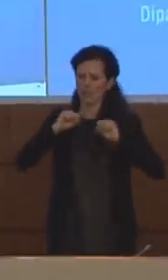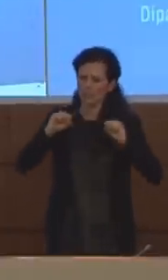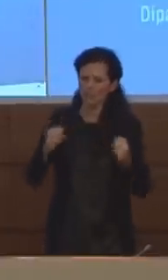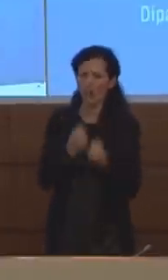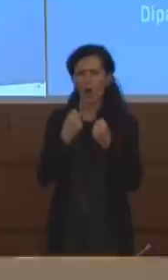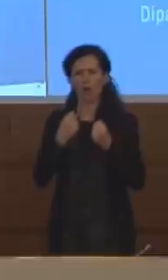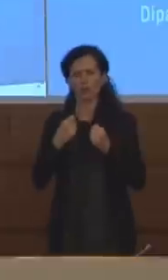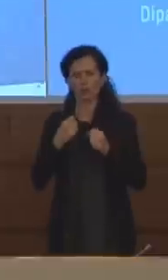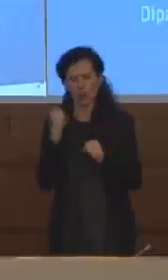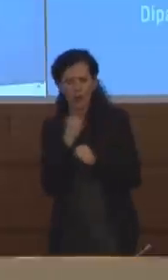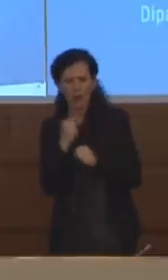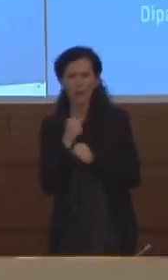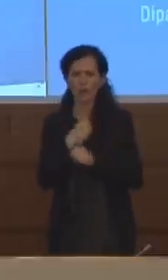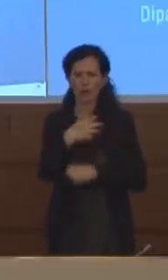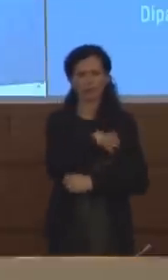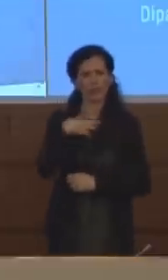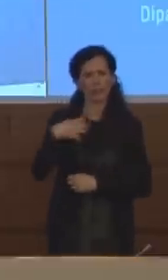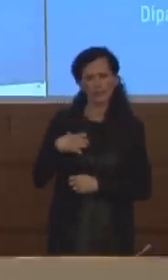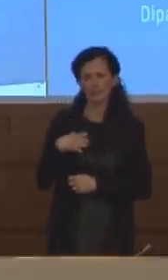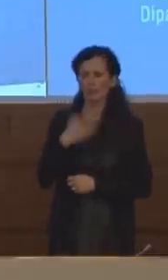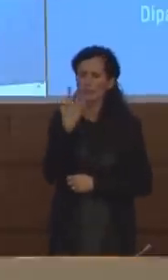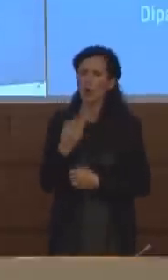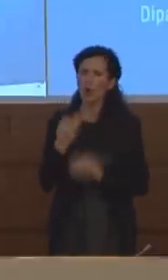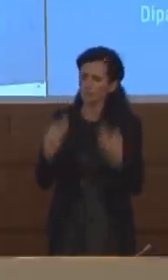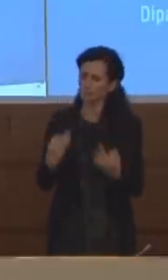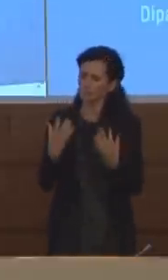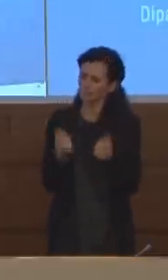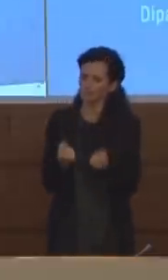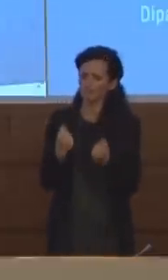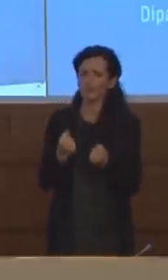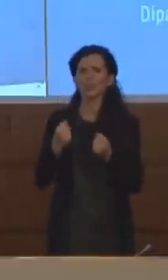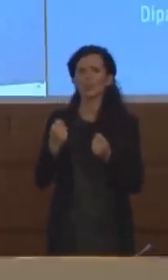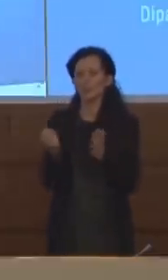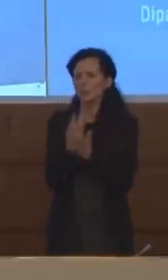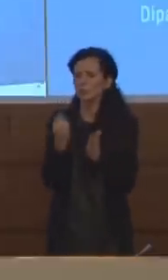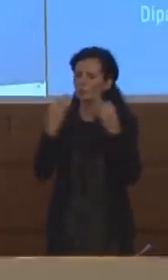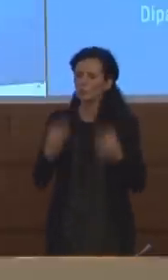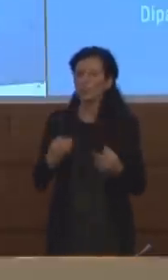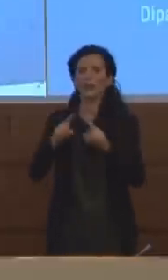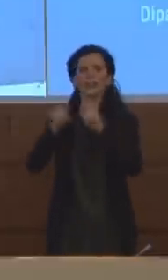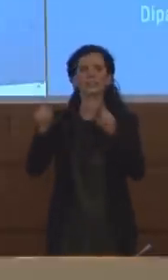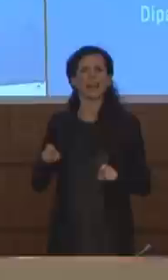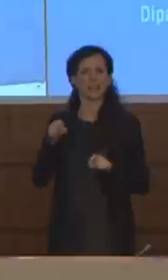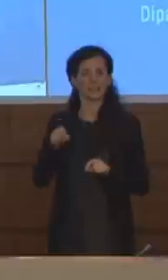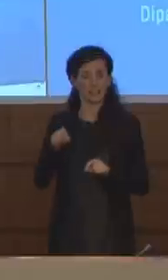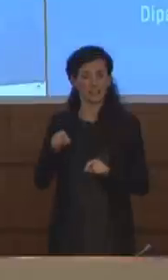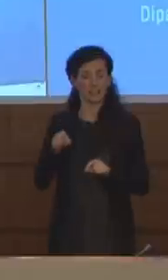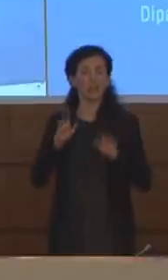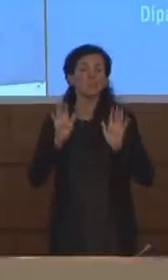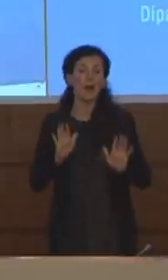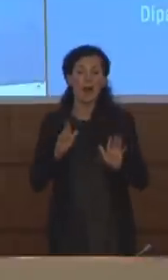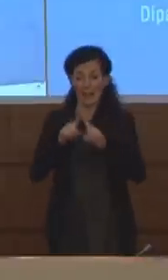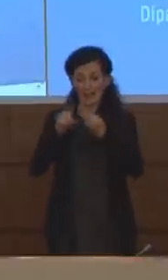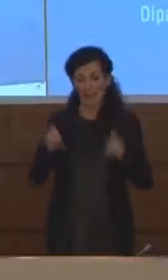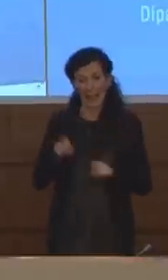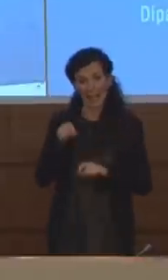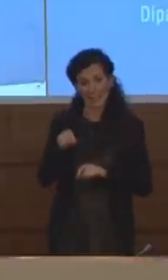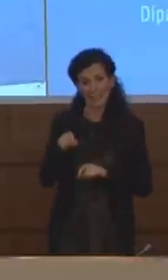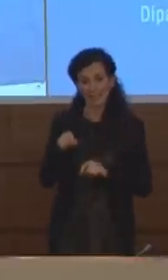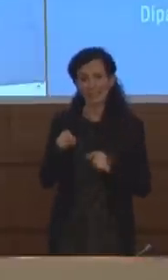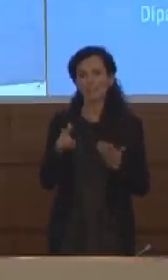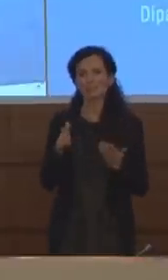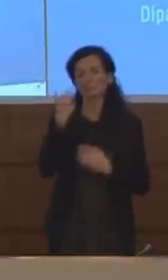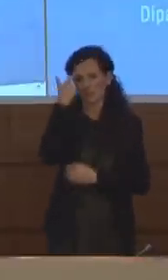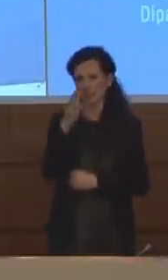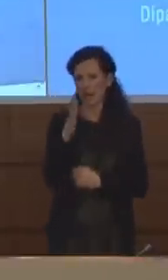tecnologico nel produrre testi questo tipo sappiamo però anche che la disponibilità di questi test è recente e che